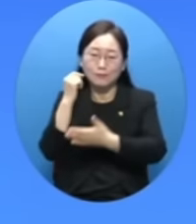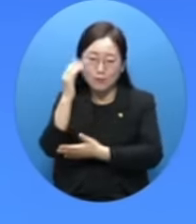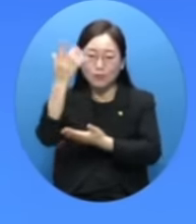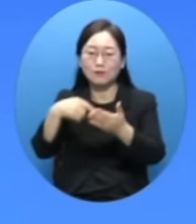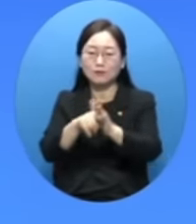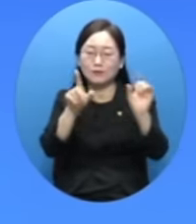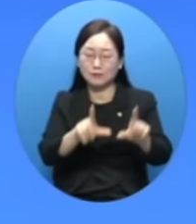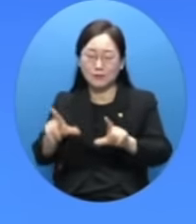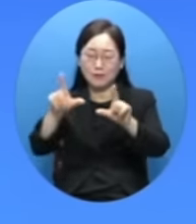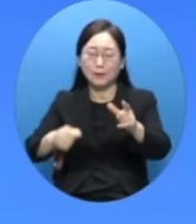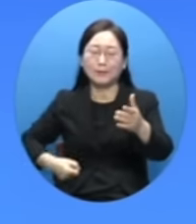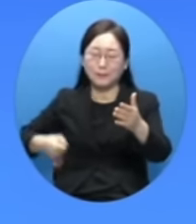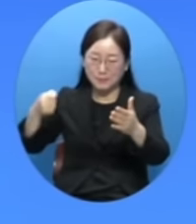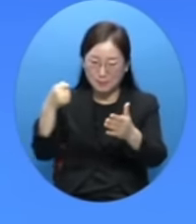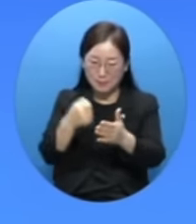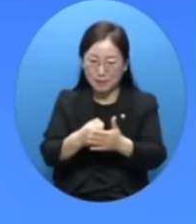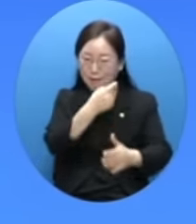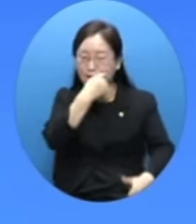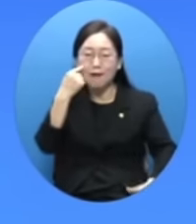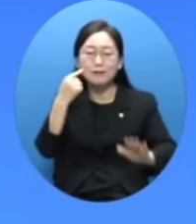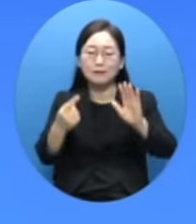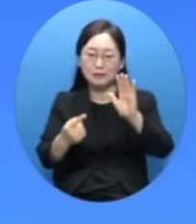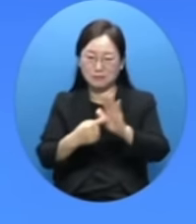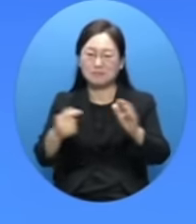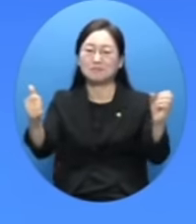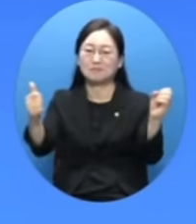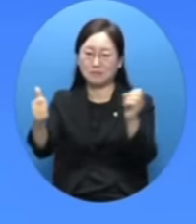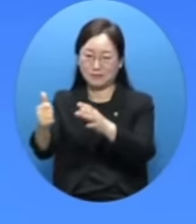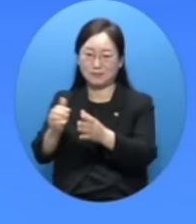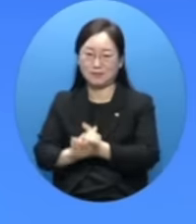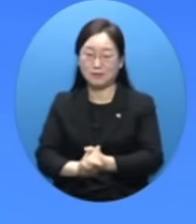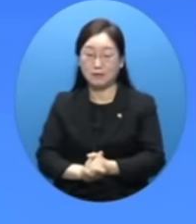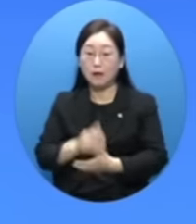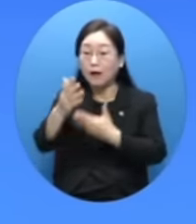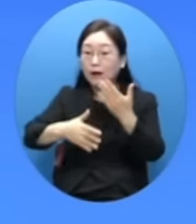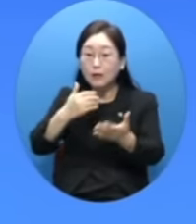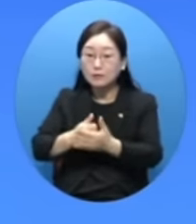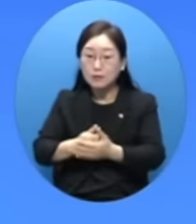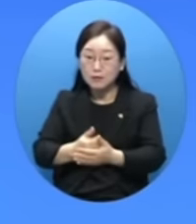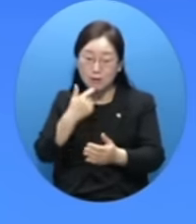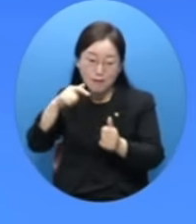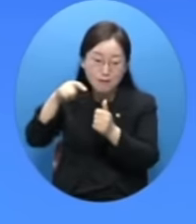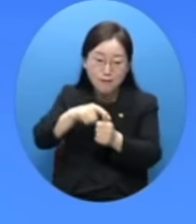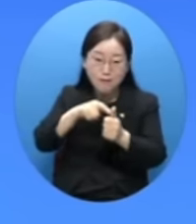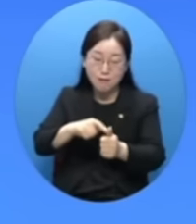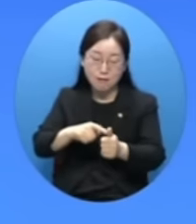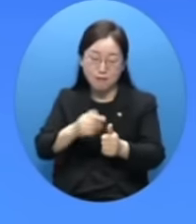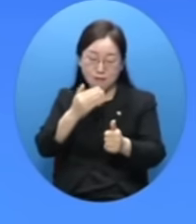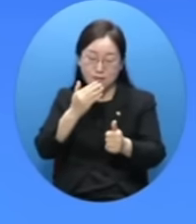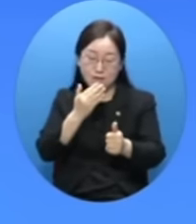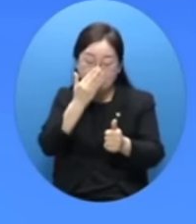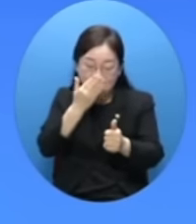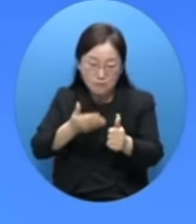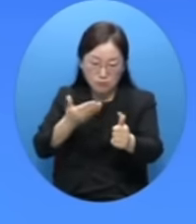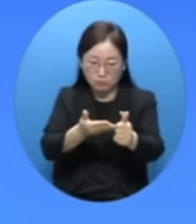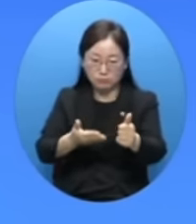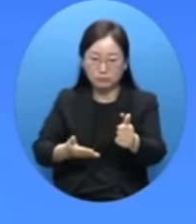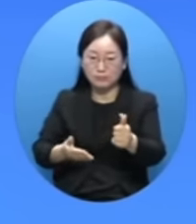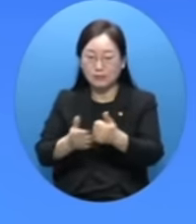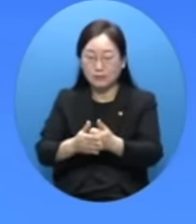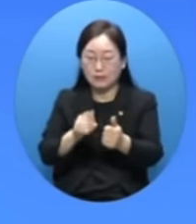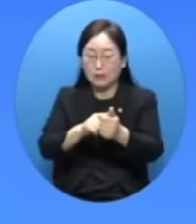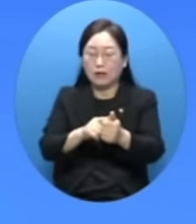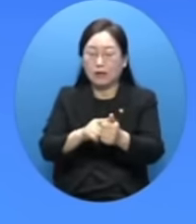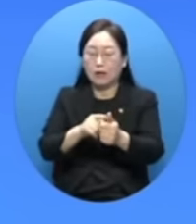되겠다고 결심했다는 간증을 했습니다. 하나님께서 강제적으로 낮춰주시니까 그렇게